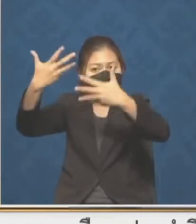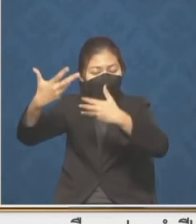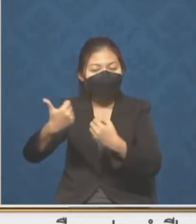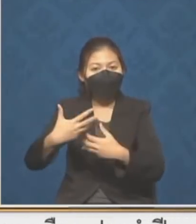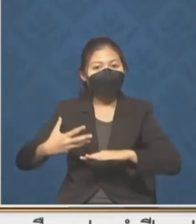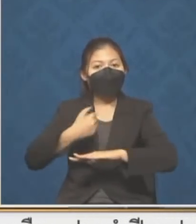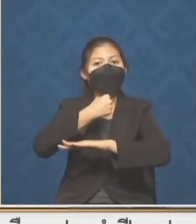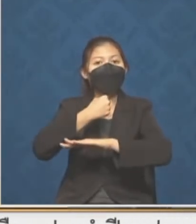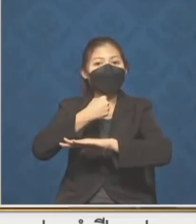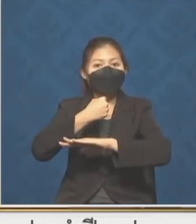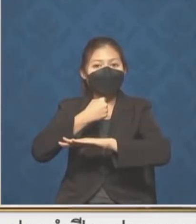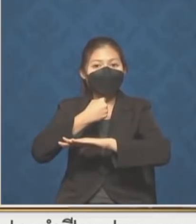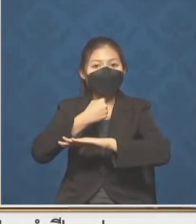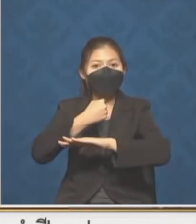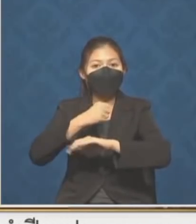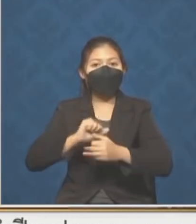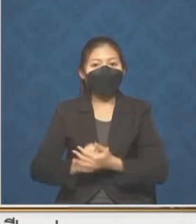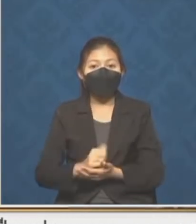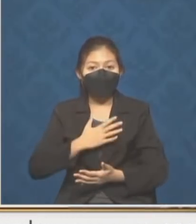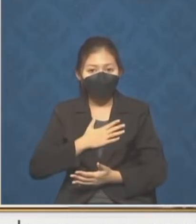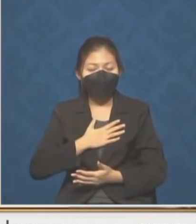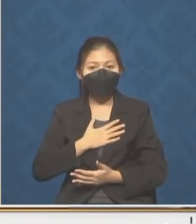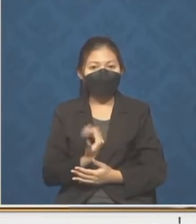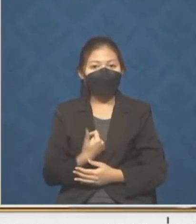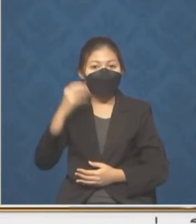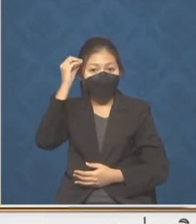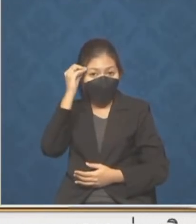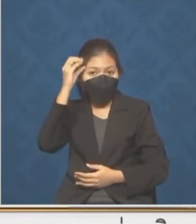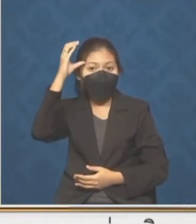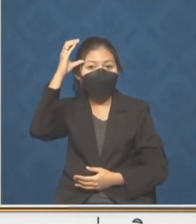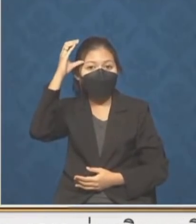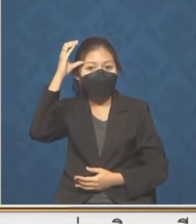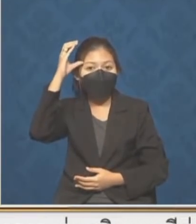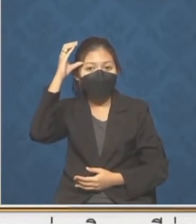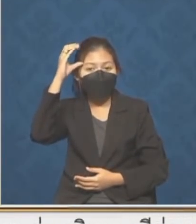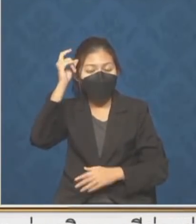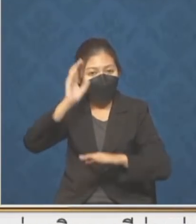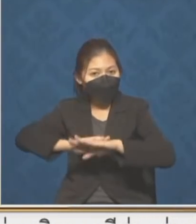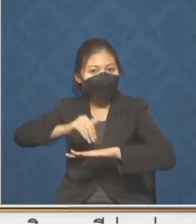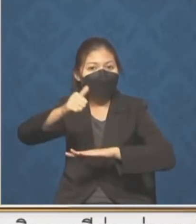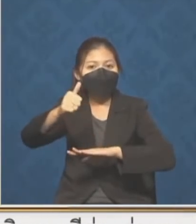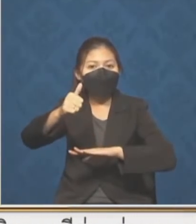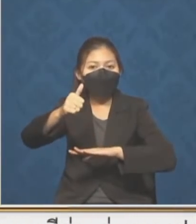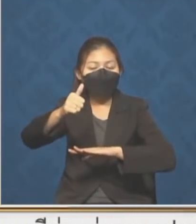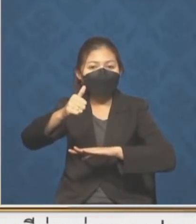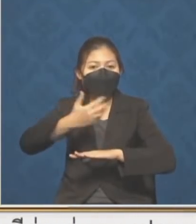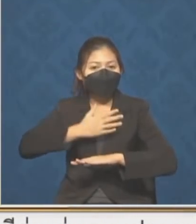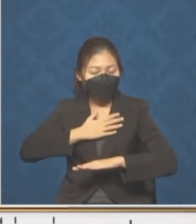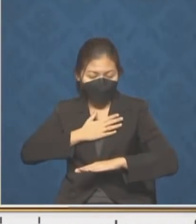องผมจะใช้องค์ความรู้ความสามารถที่